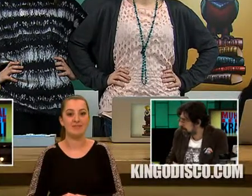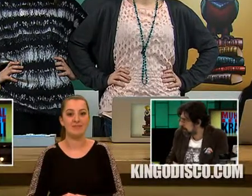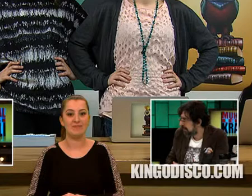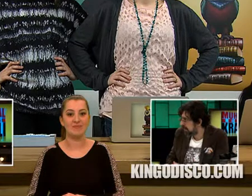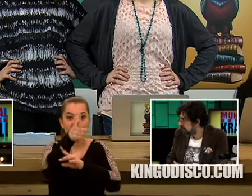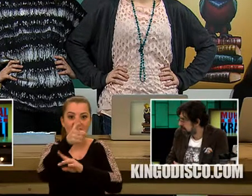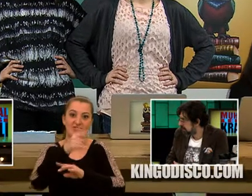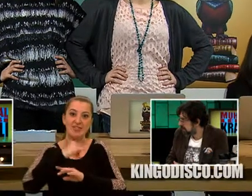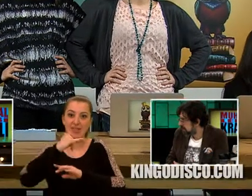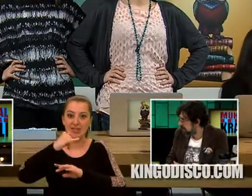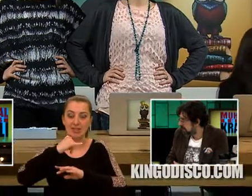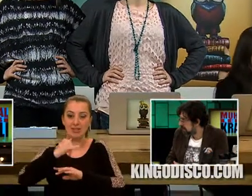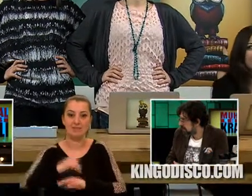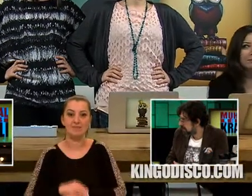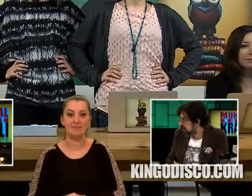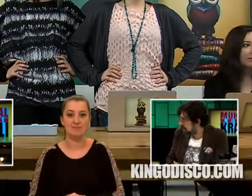Evet.